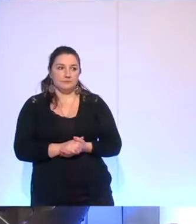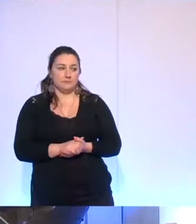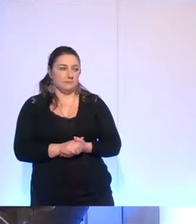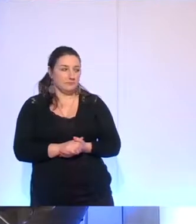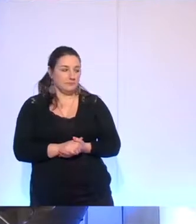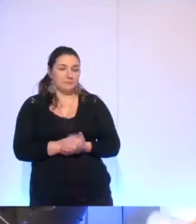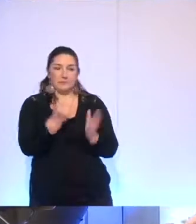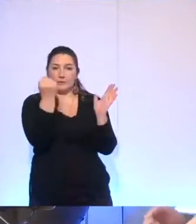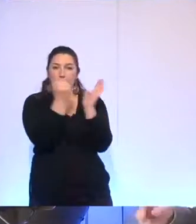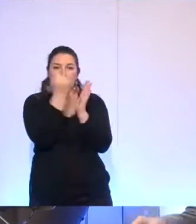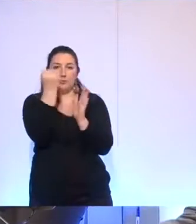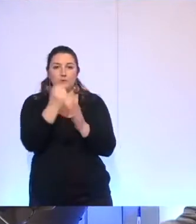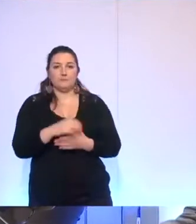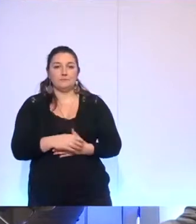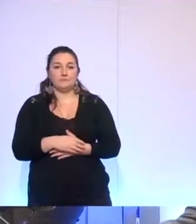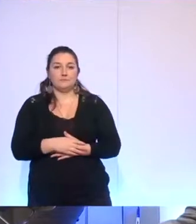Pour.